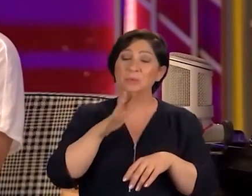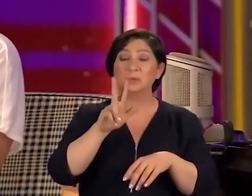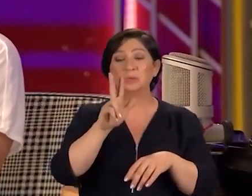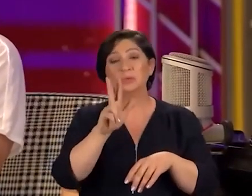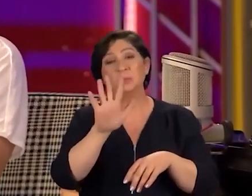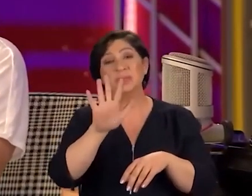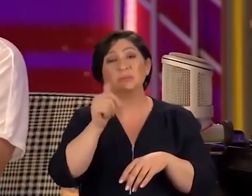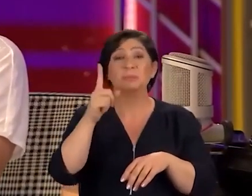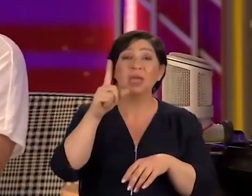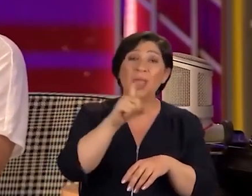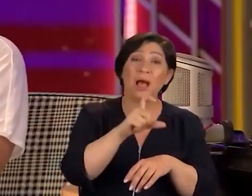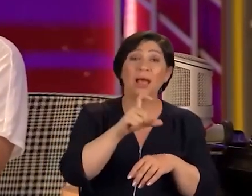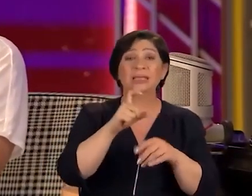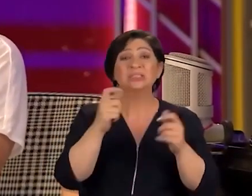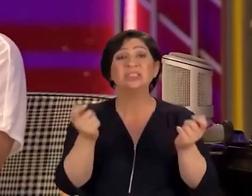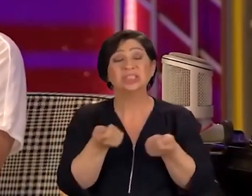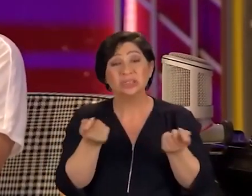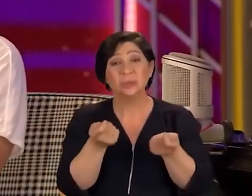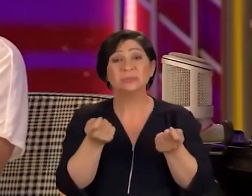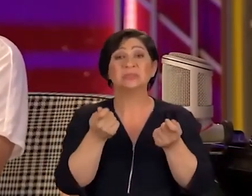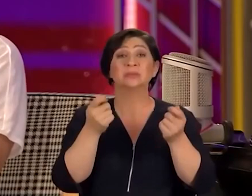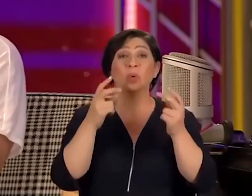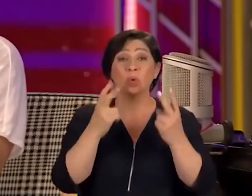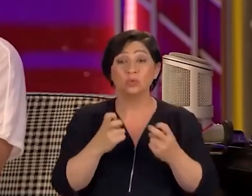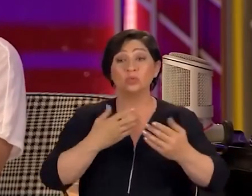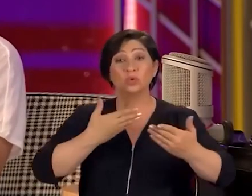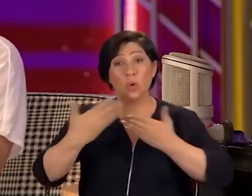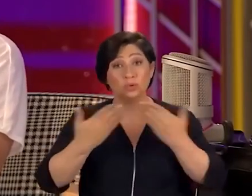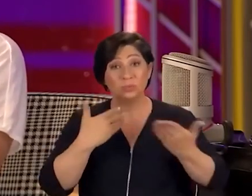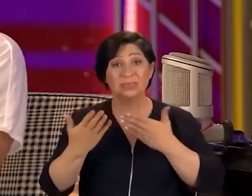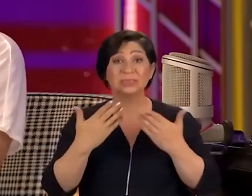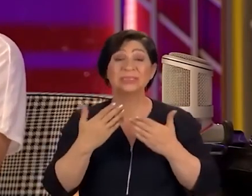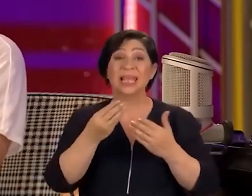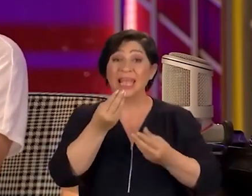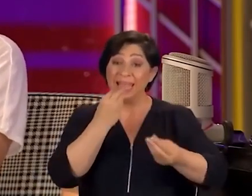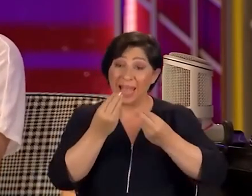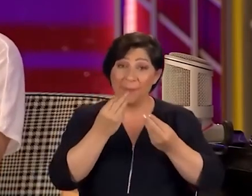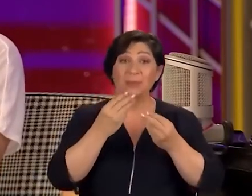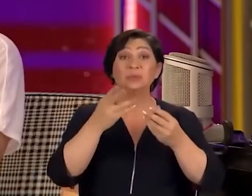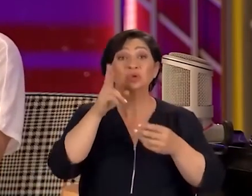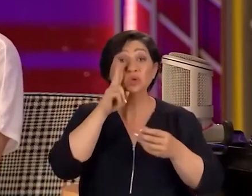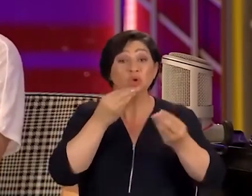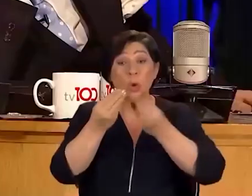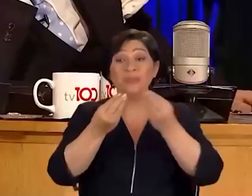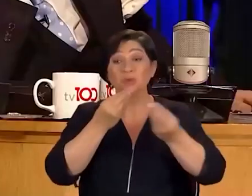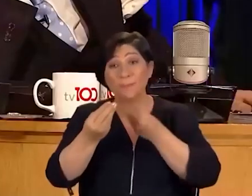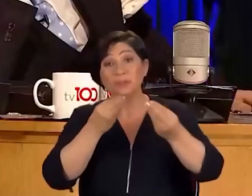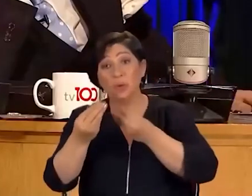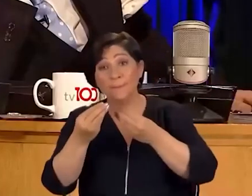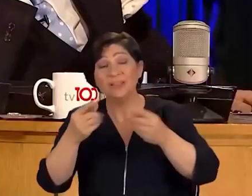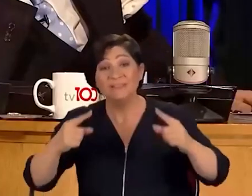gün, bir hafta, bir ay çalışmamın, oturmamın, sohbet etmemin, yemek yememizin ve